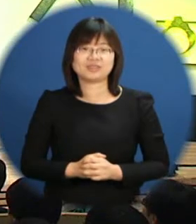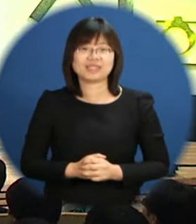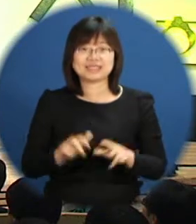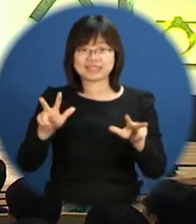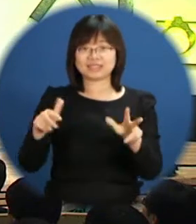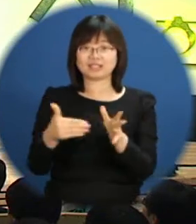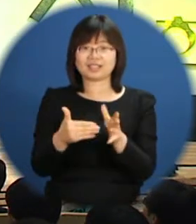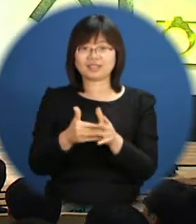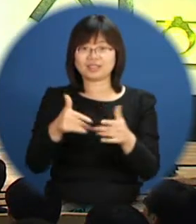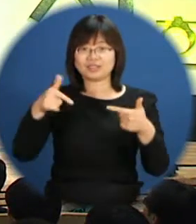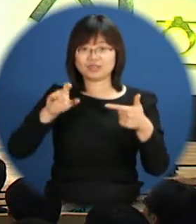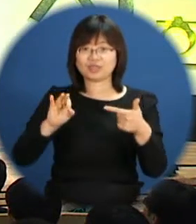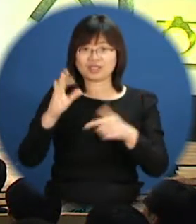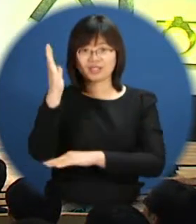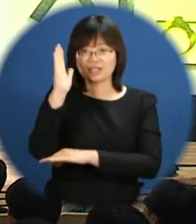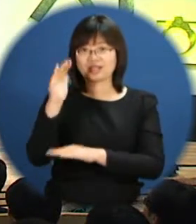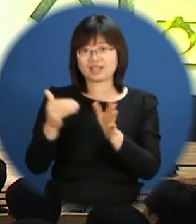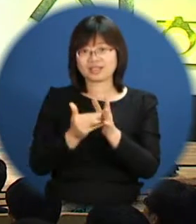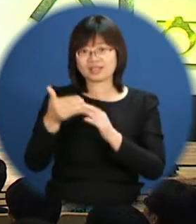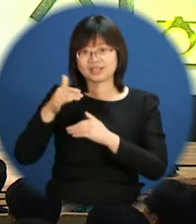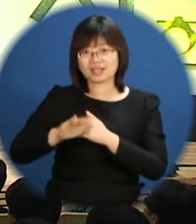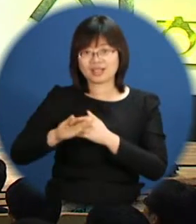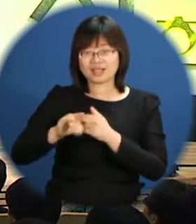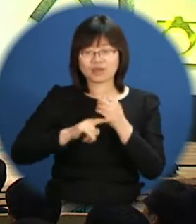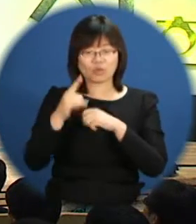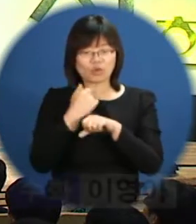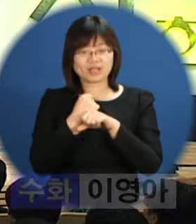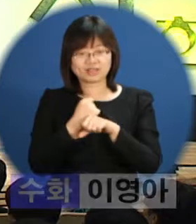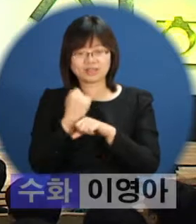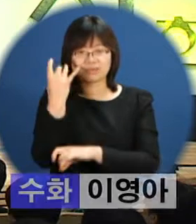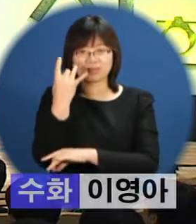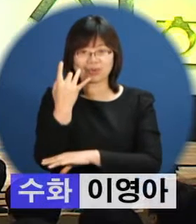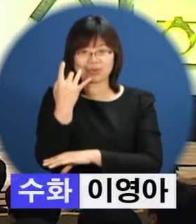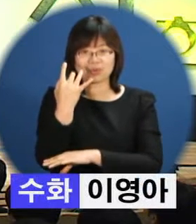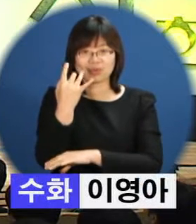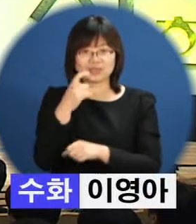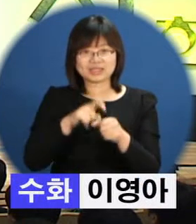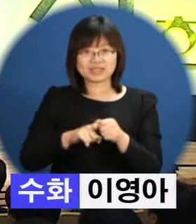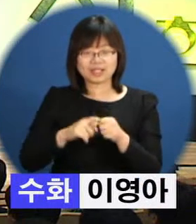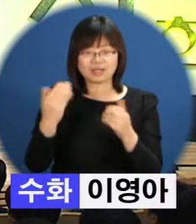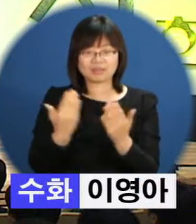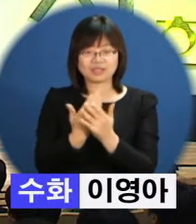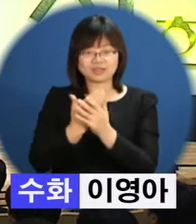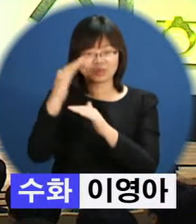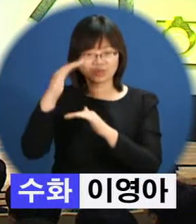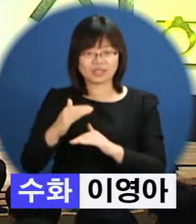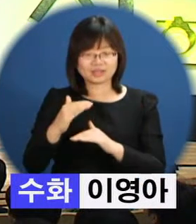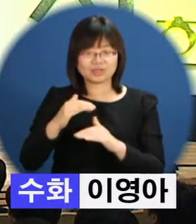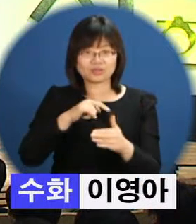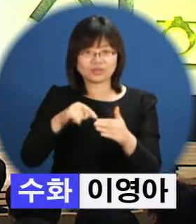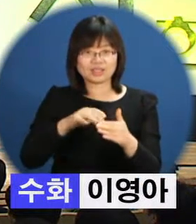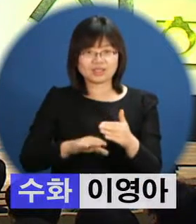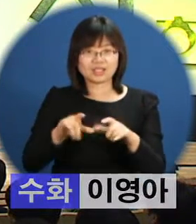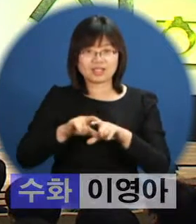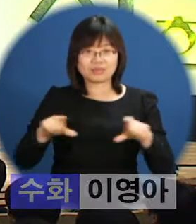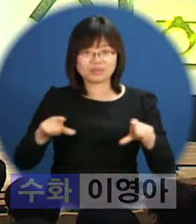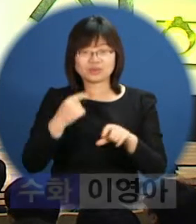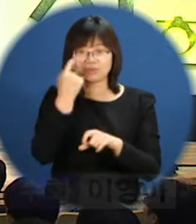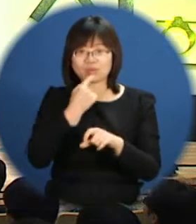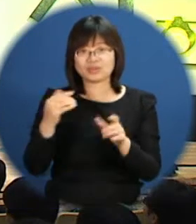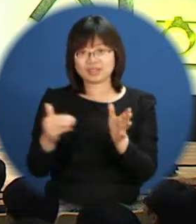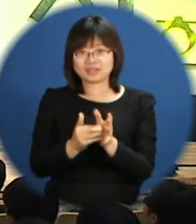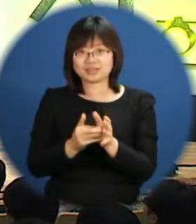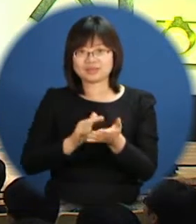지금까지 6강 을 했는데 과학의 본질과 그 발전 과정에 대해서 일반적인 논의를